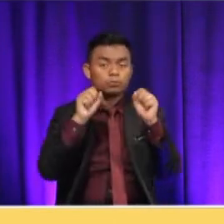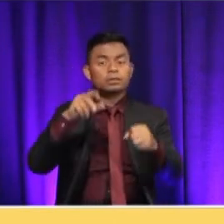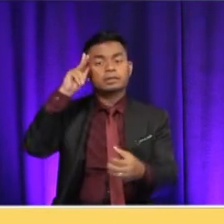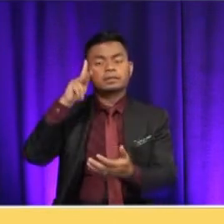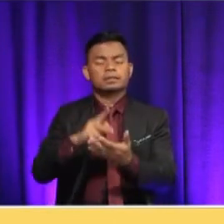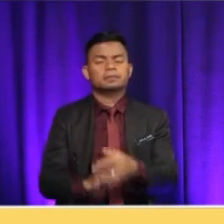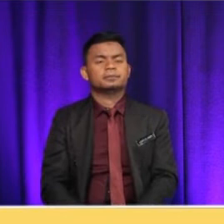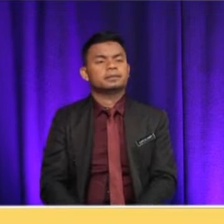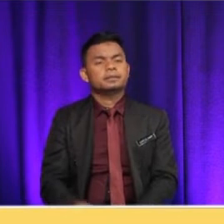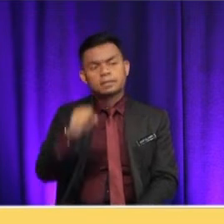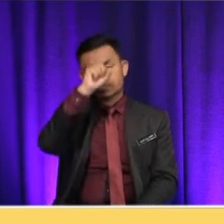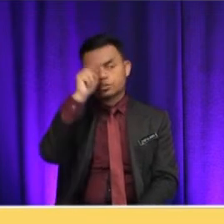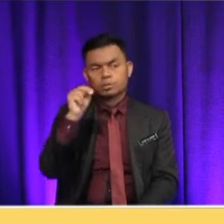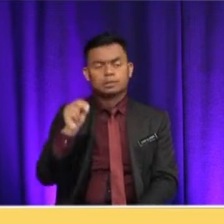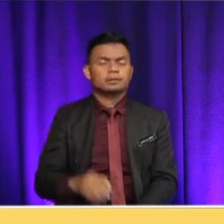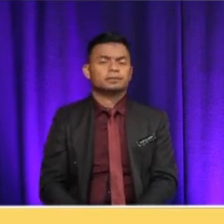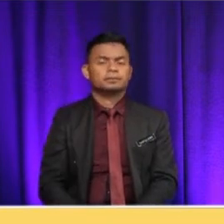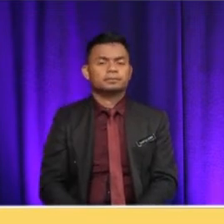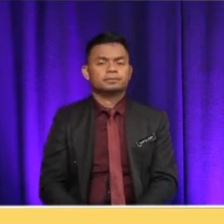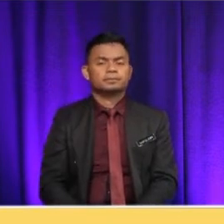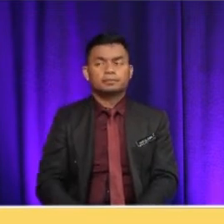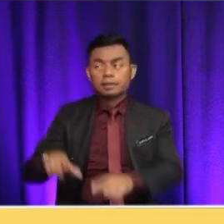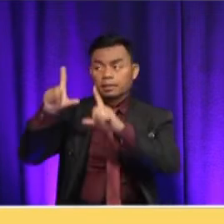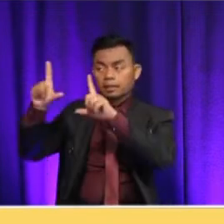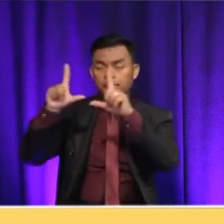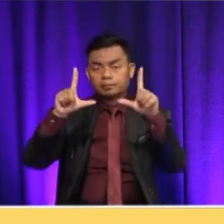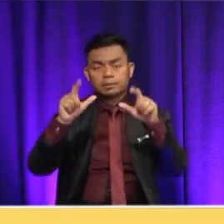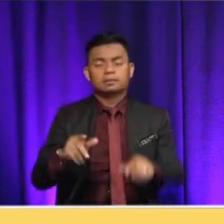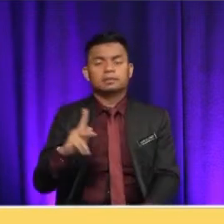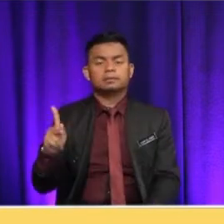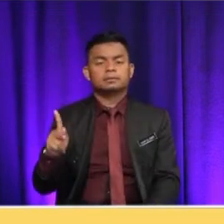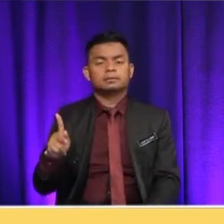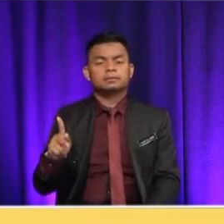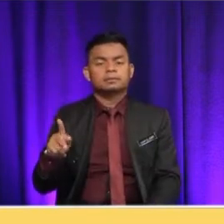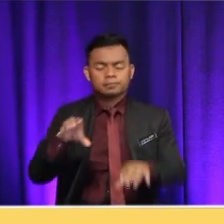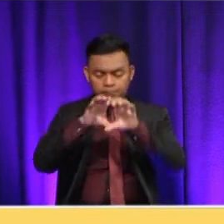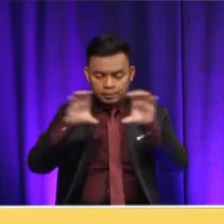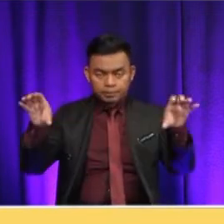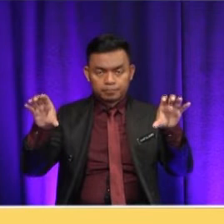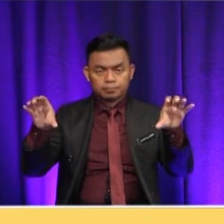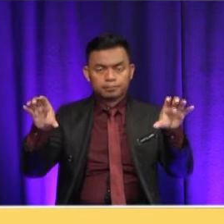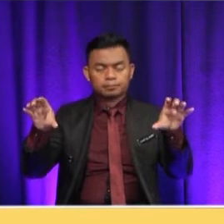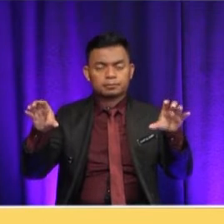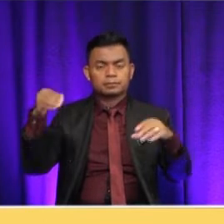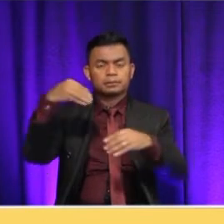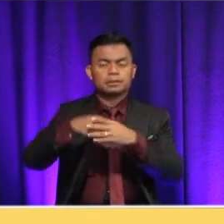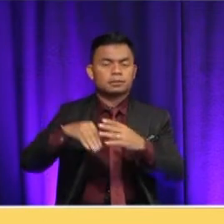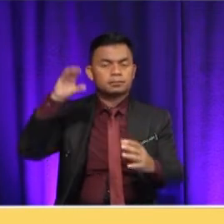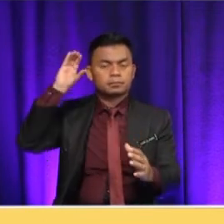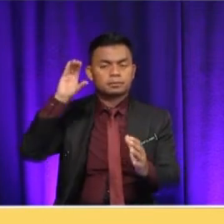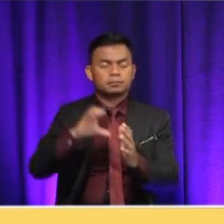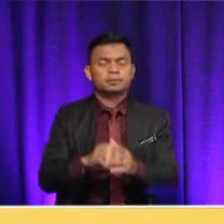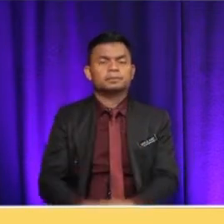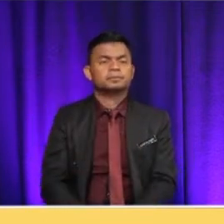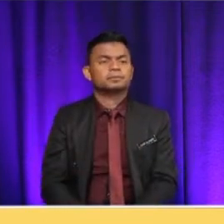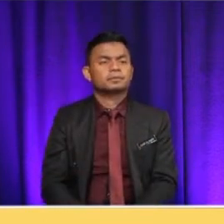Okey, soalan. Labelkan kelengkapan perpaipan dalam rajah di bawah. Okey, soalan ni, gambar ni ialah